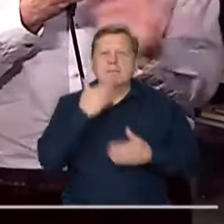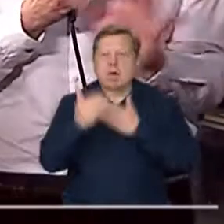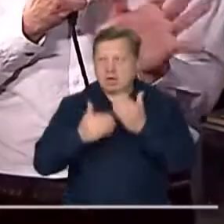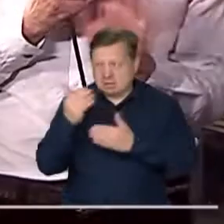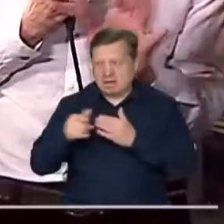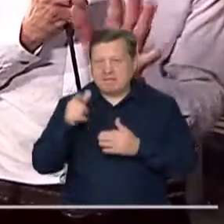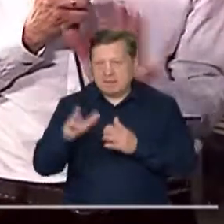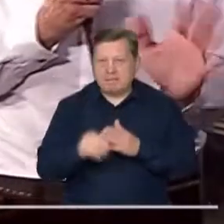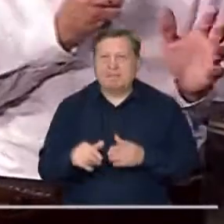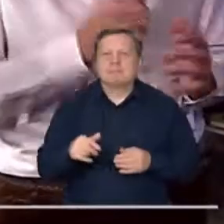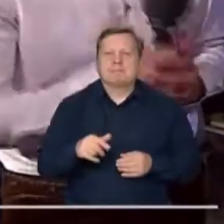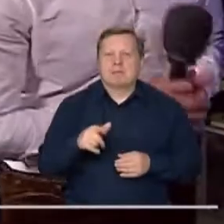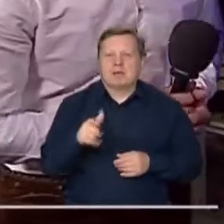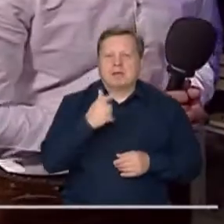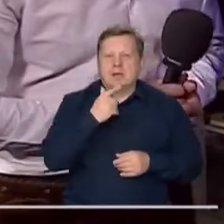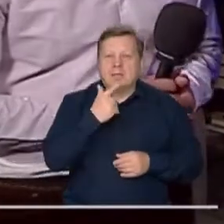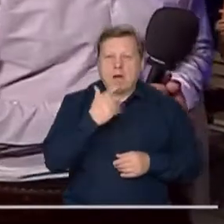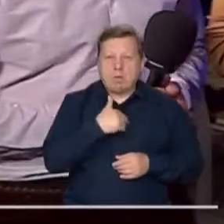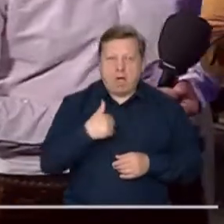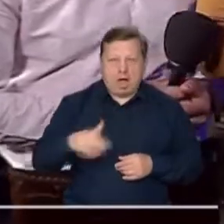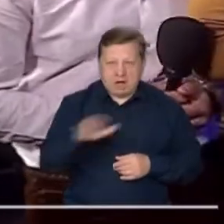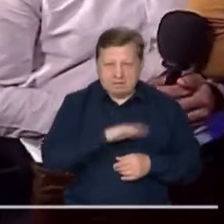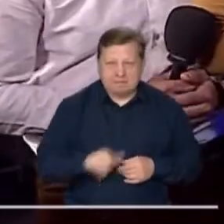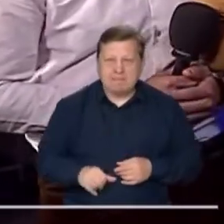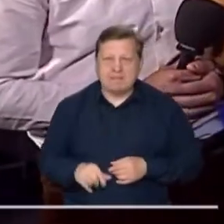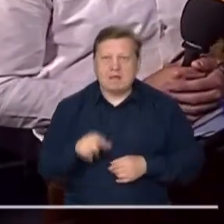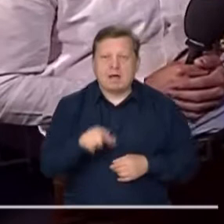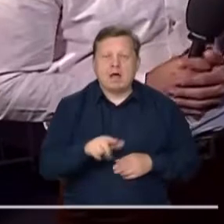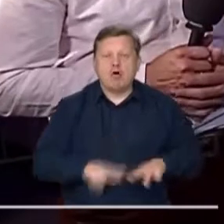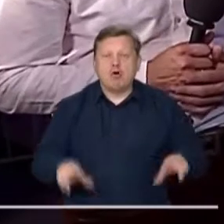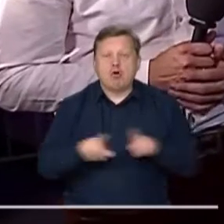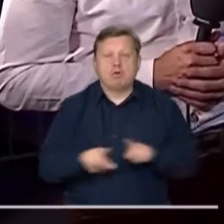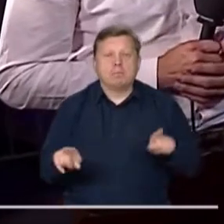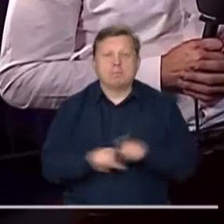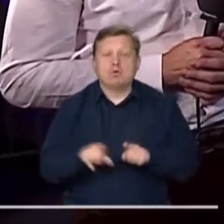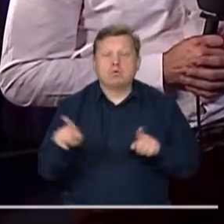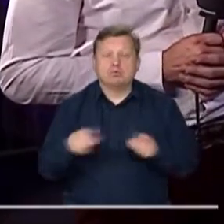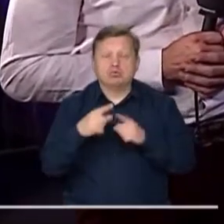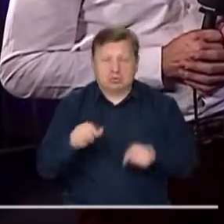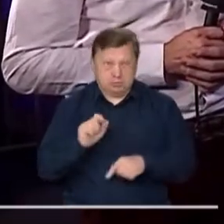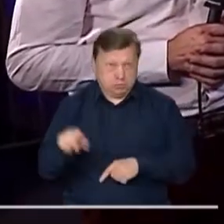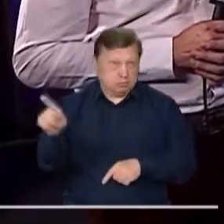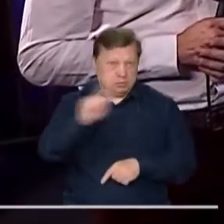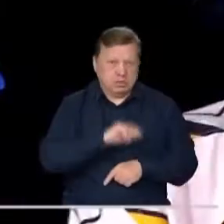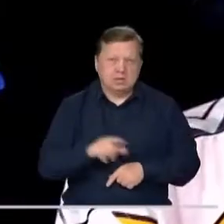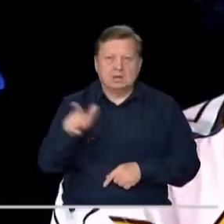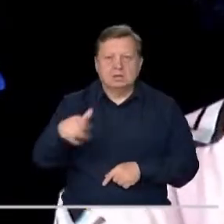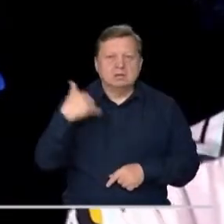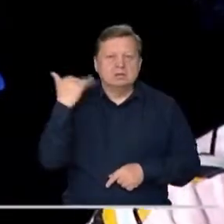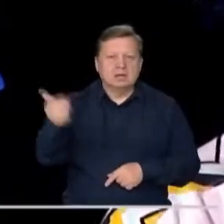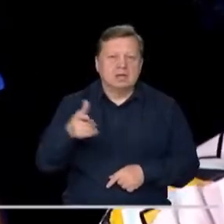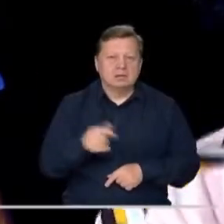Serdecznie pozdrawiamy wszystkich mieszkańców. Małopolska. Jest jeszcze więcej takich rodzin muzykujących. Musiałabyś zadzwonić do mam...